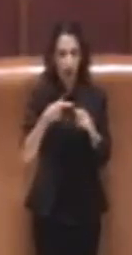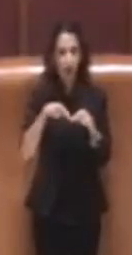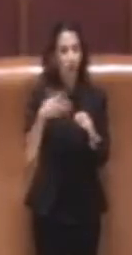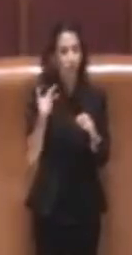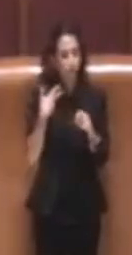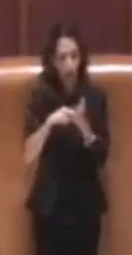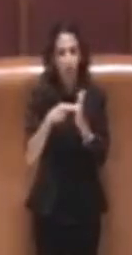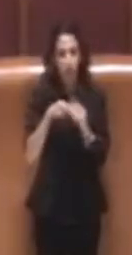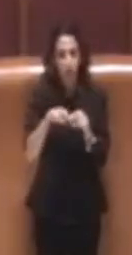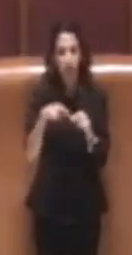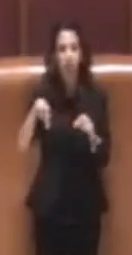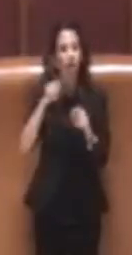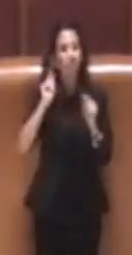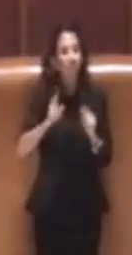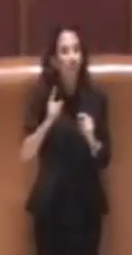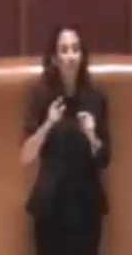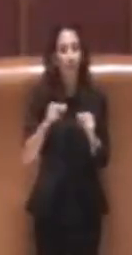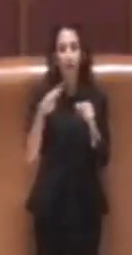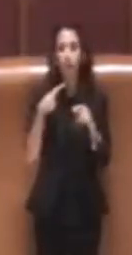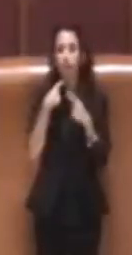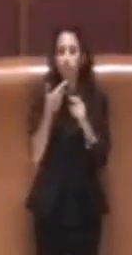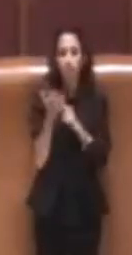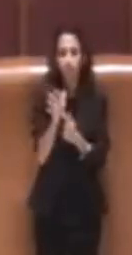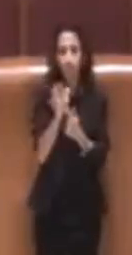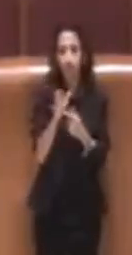questa come un'esigenza fondamentale per